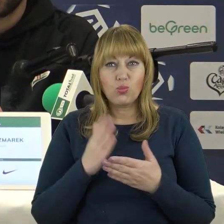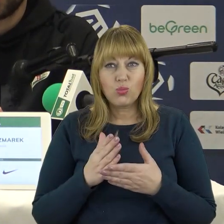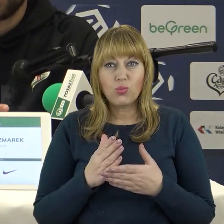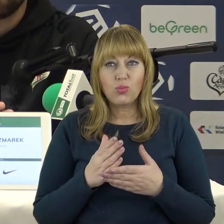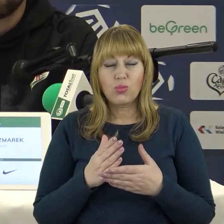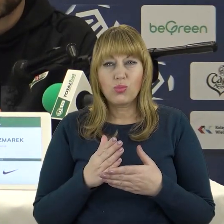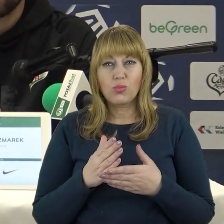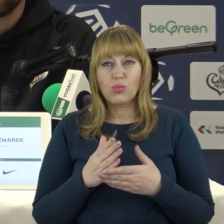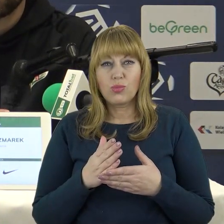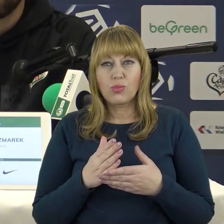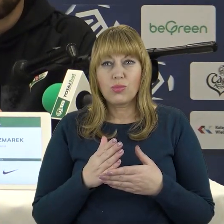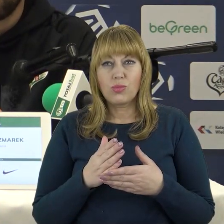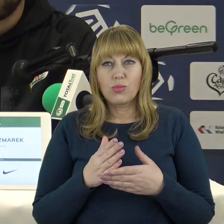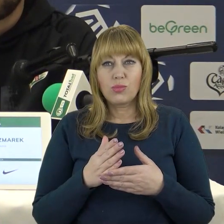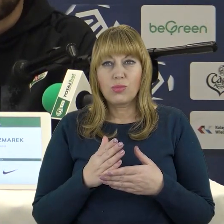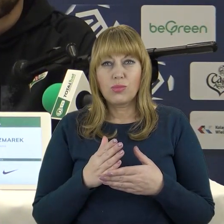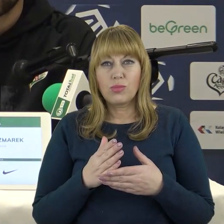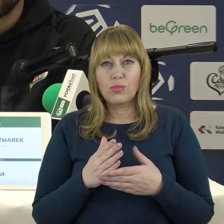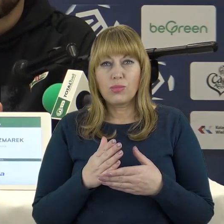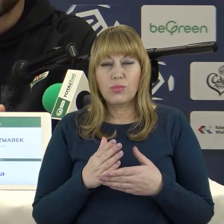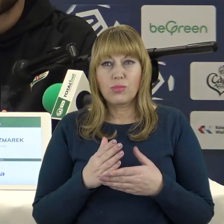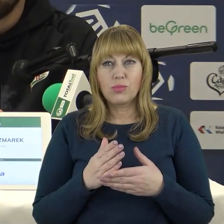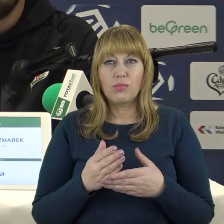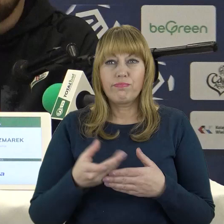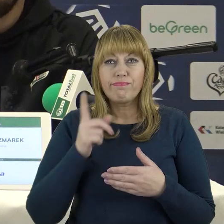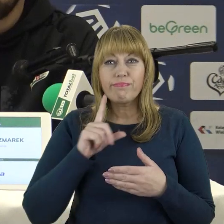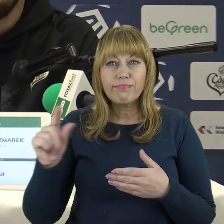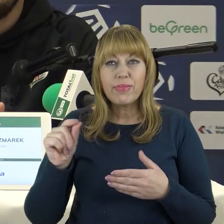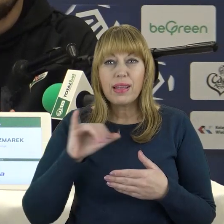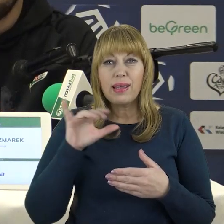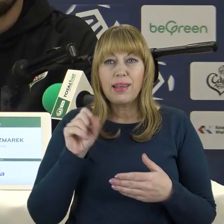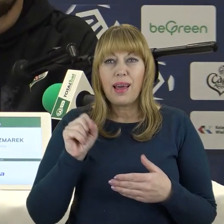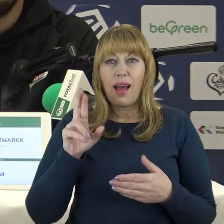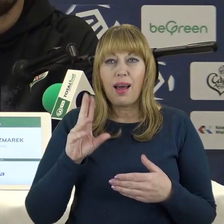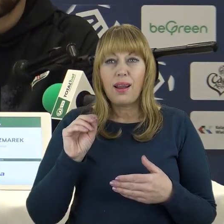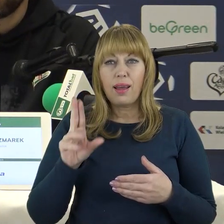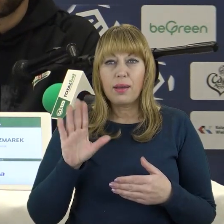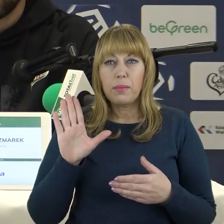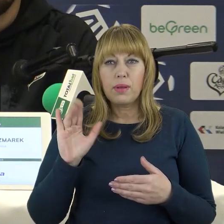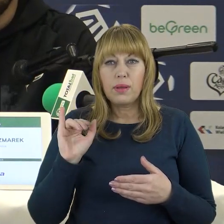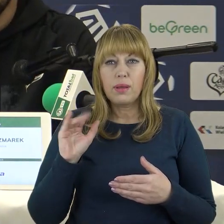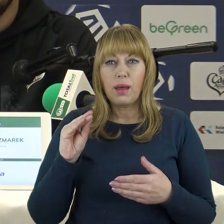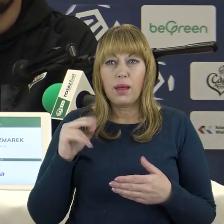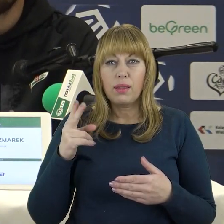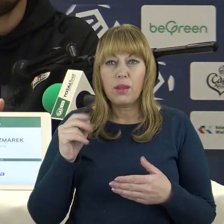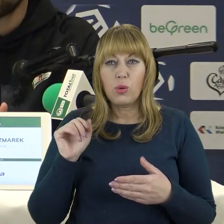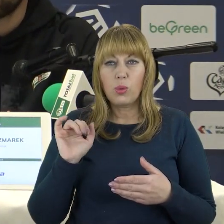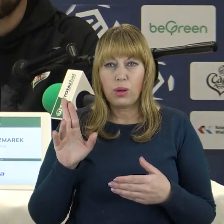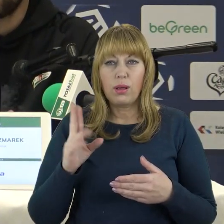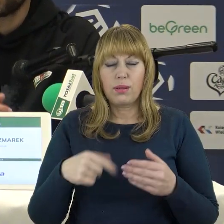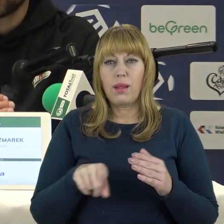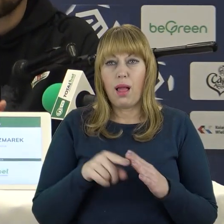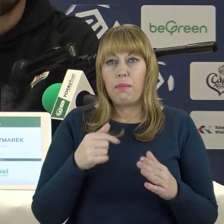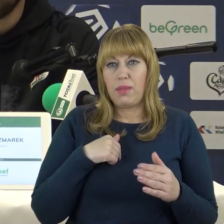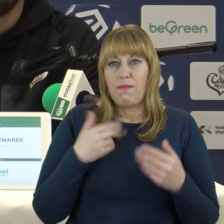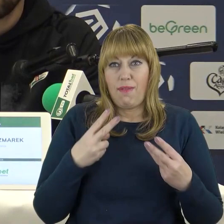odszedł od nas Jarek Bieniuk, który tutaj był też bardzo ważną częścią